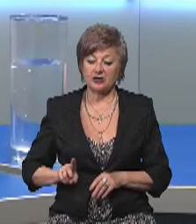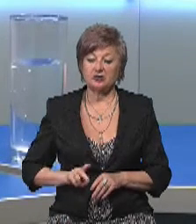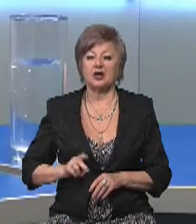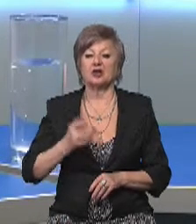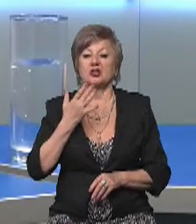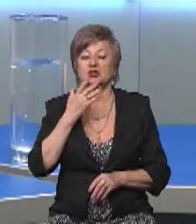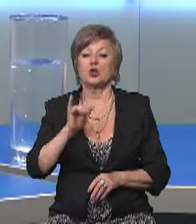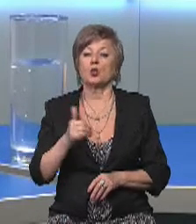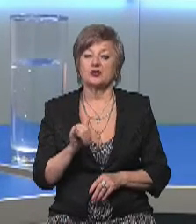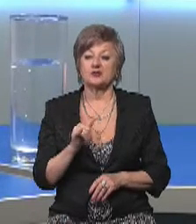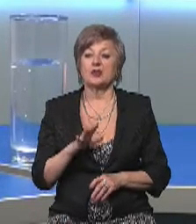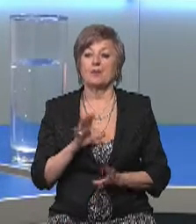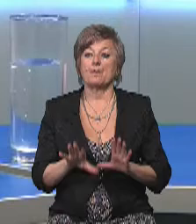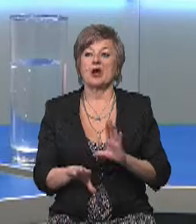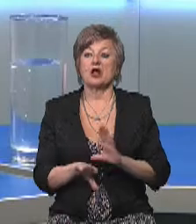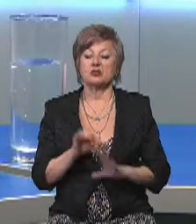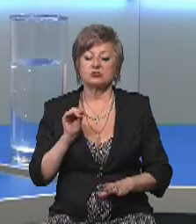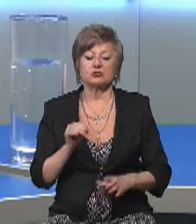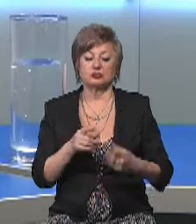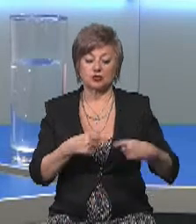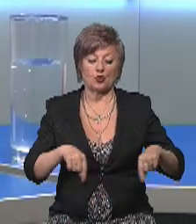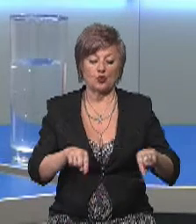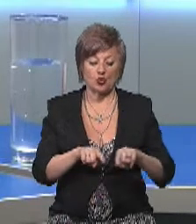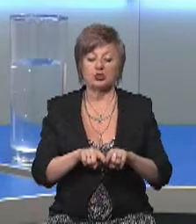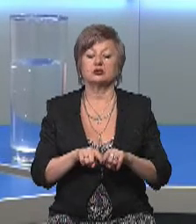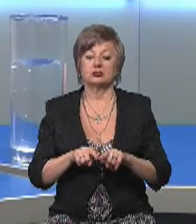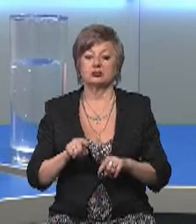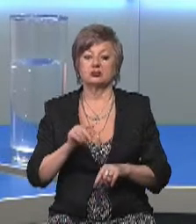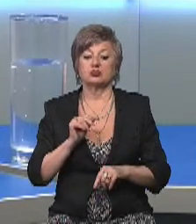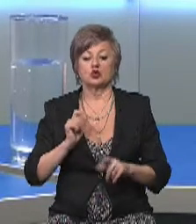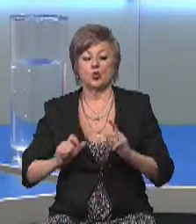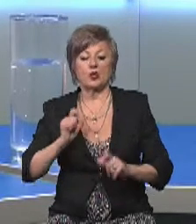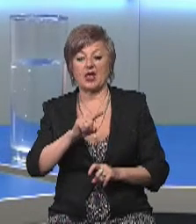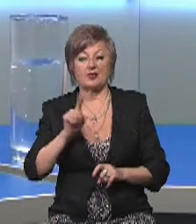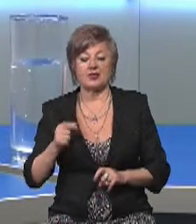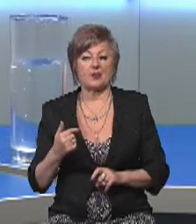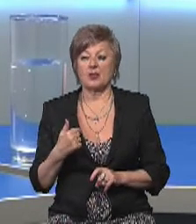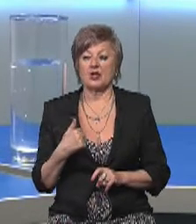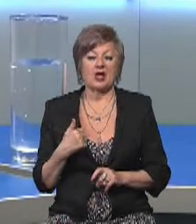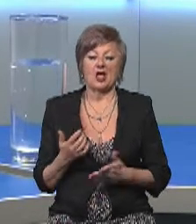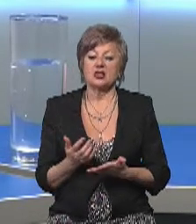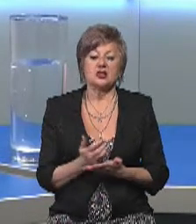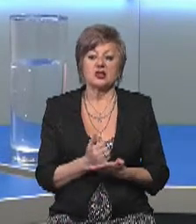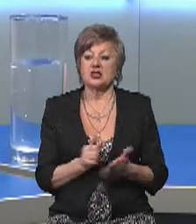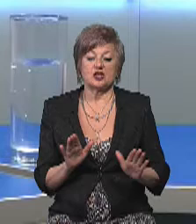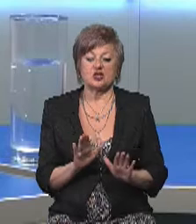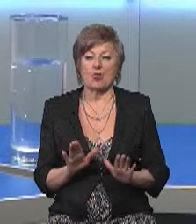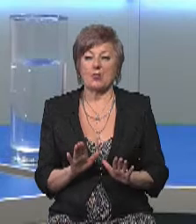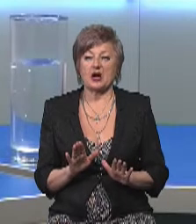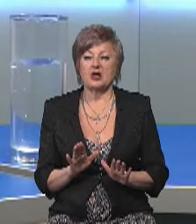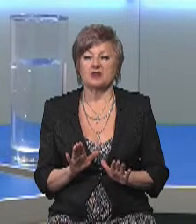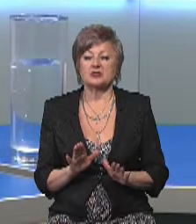був обраний шановним колективом університету, студентством. Я не збирався